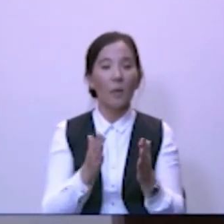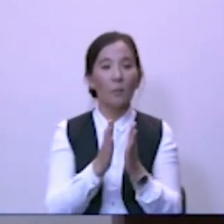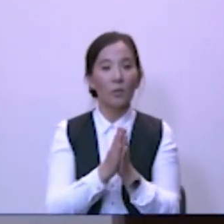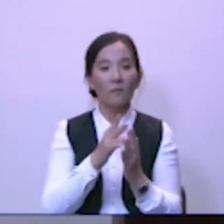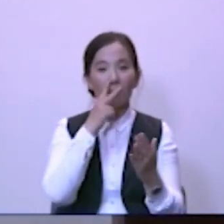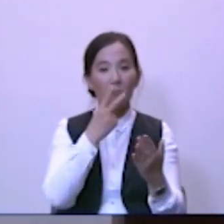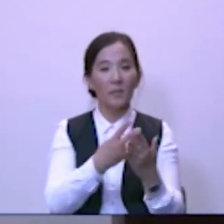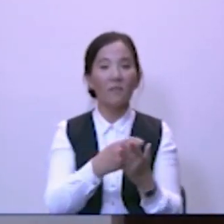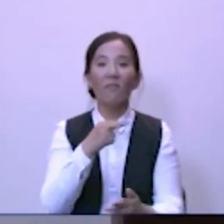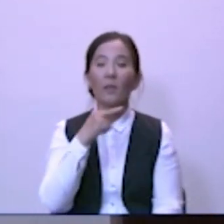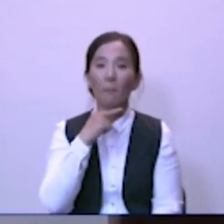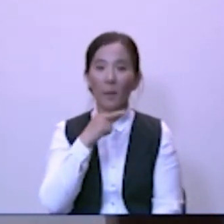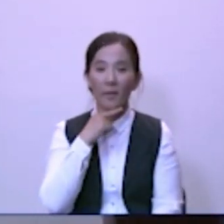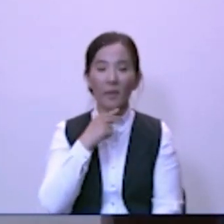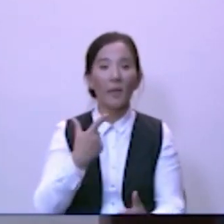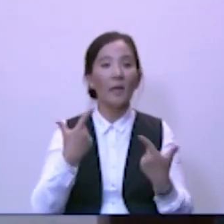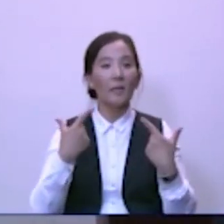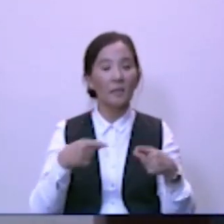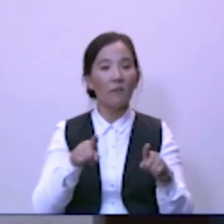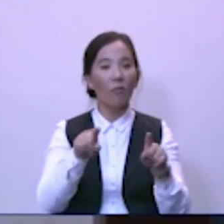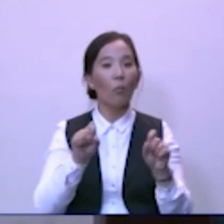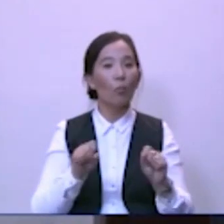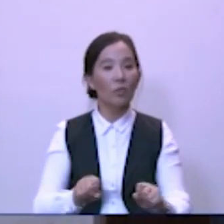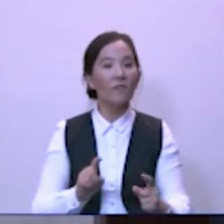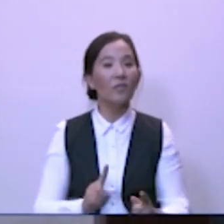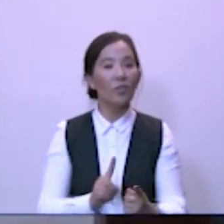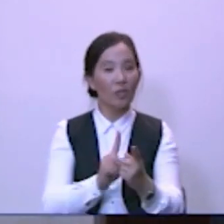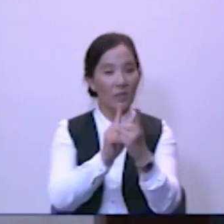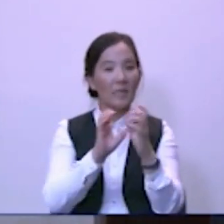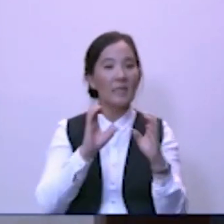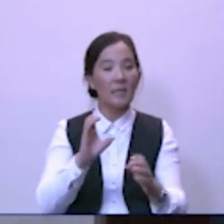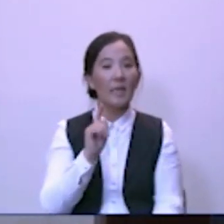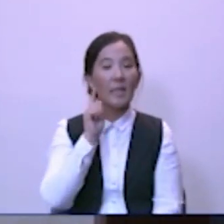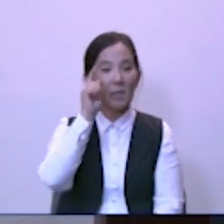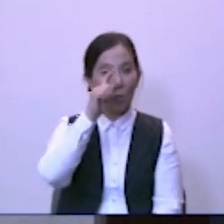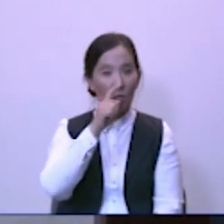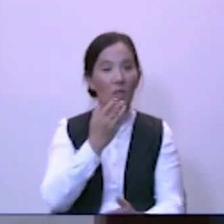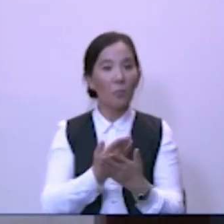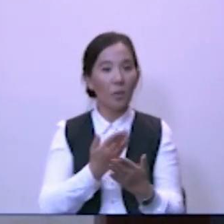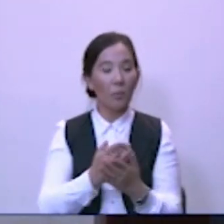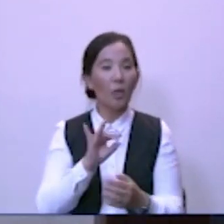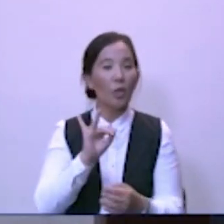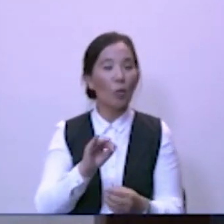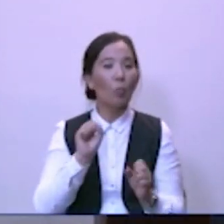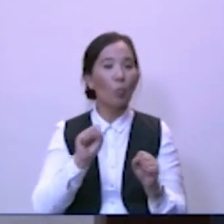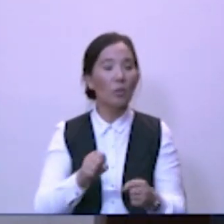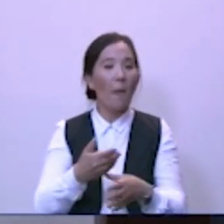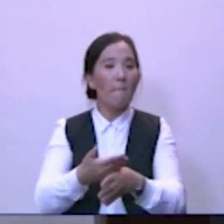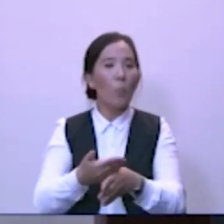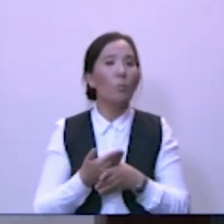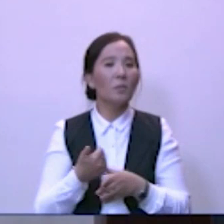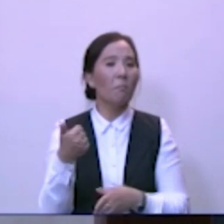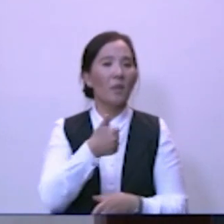внимание где вы можете столкнуться с кислотами например и оказать себе первую помощь кто-нибудь